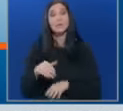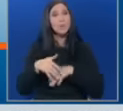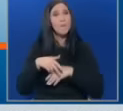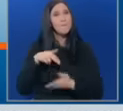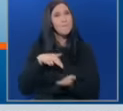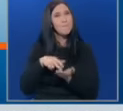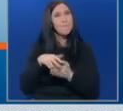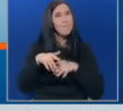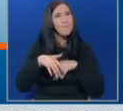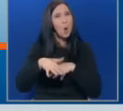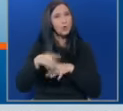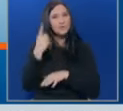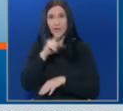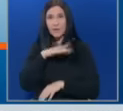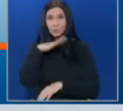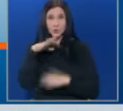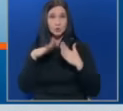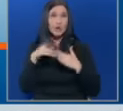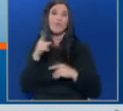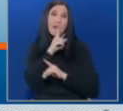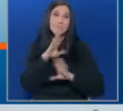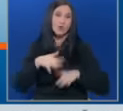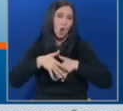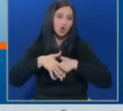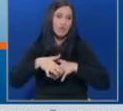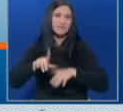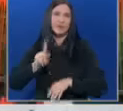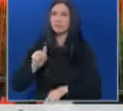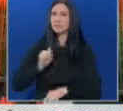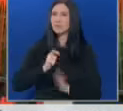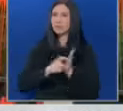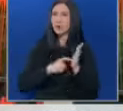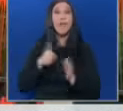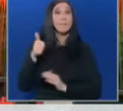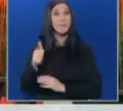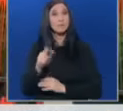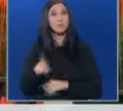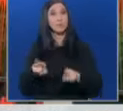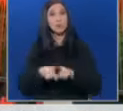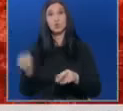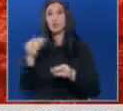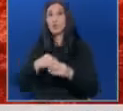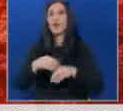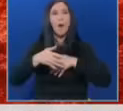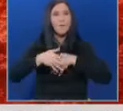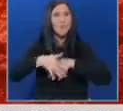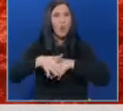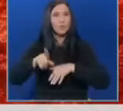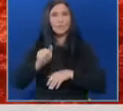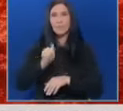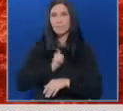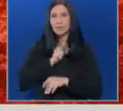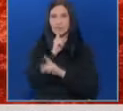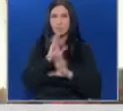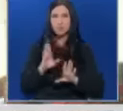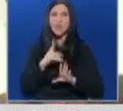вчера не е стигал до сградата, че това е мирно шествие, което спазва законите. От БСП, които също участваха в похода, днес запазиха